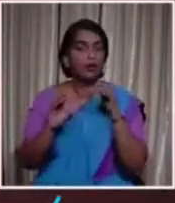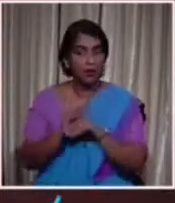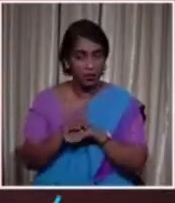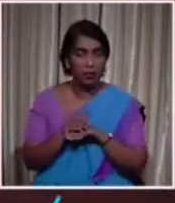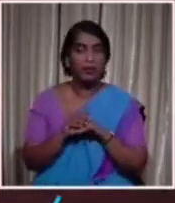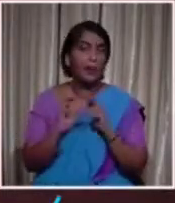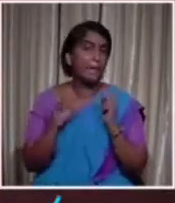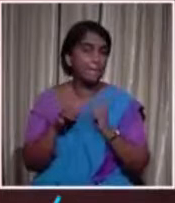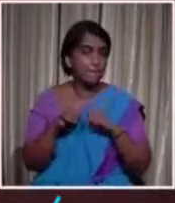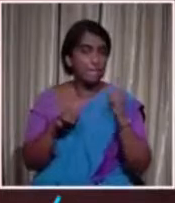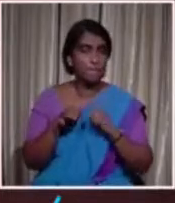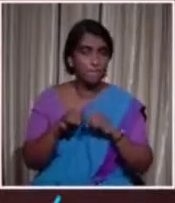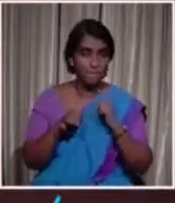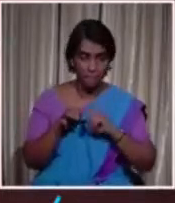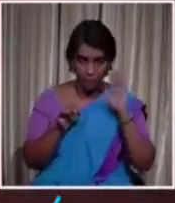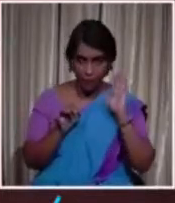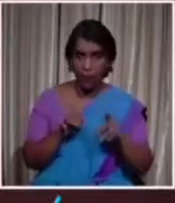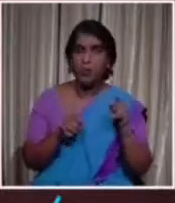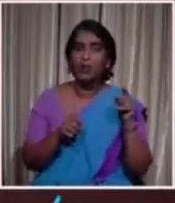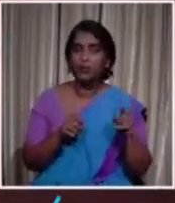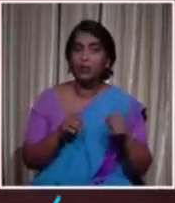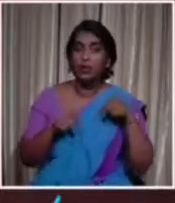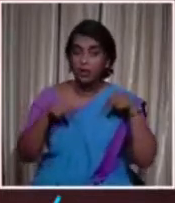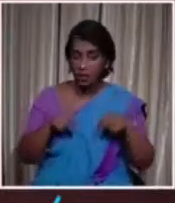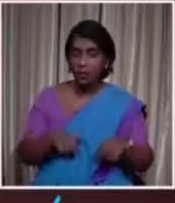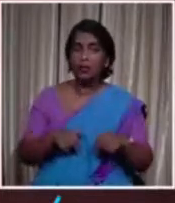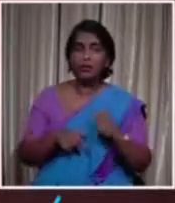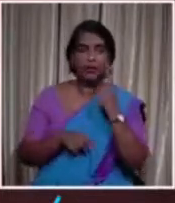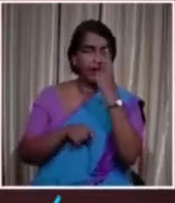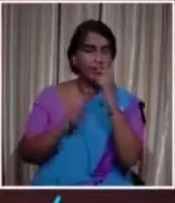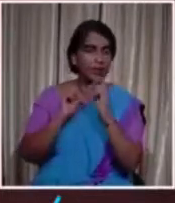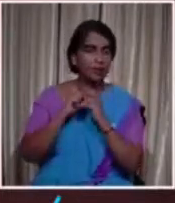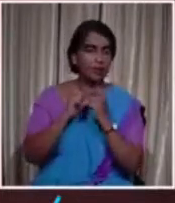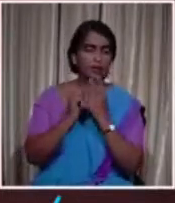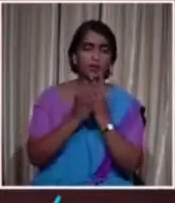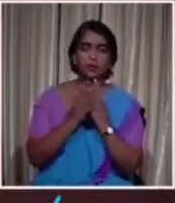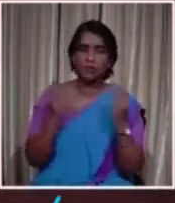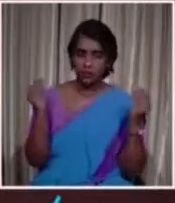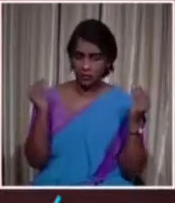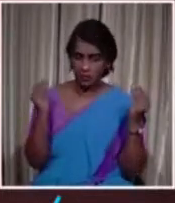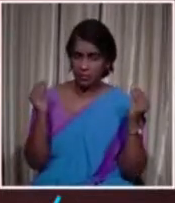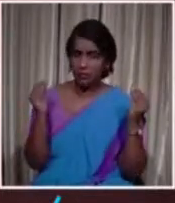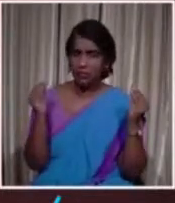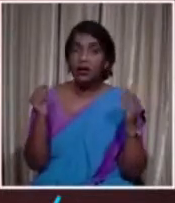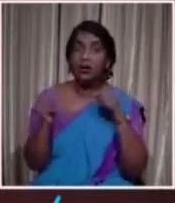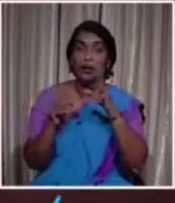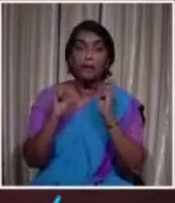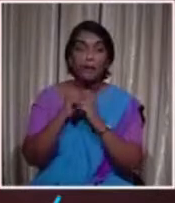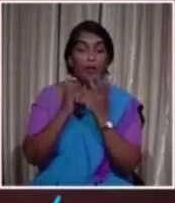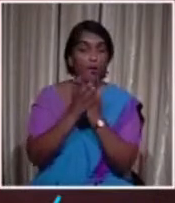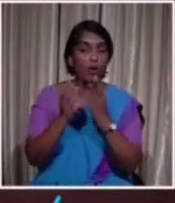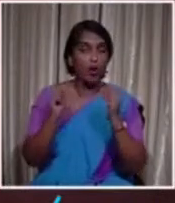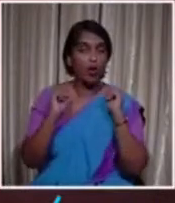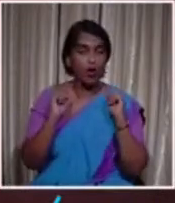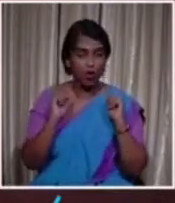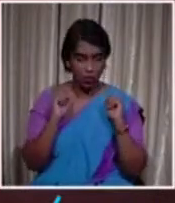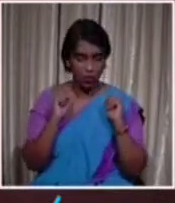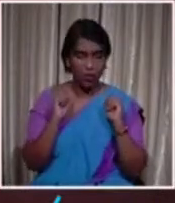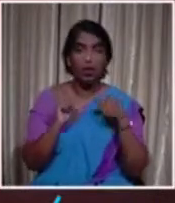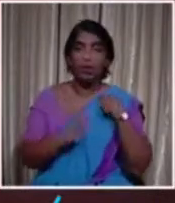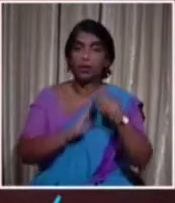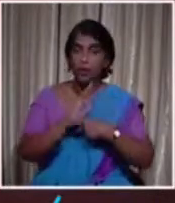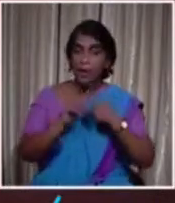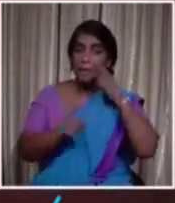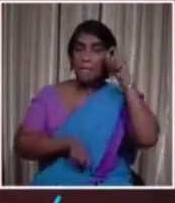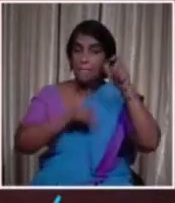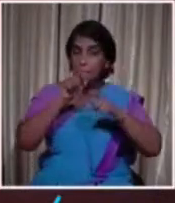දෙන ප්‍රශ්නත් එක්ක අද අපිට තියෙන එකම එක විසඳුමයි ඒ විසඳුම තමයි මේ රටේ